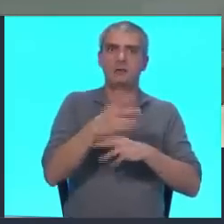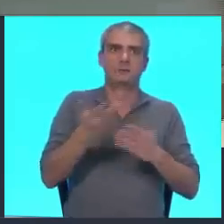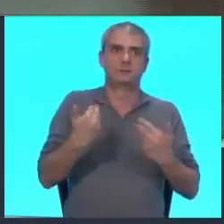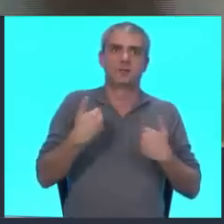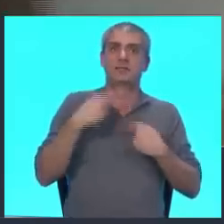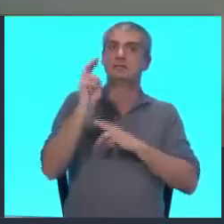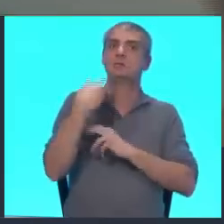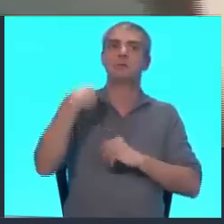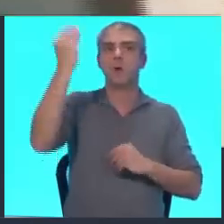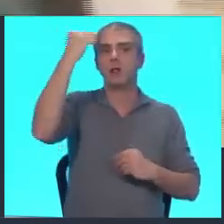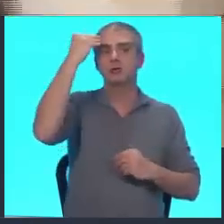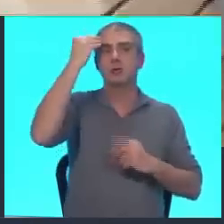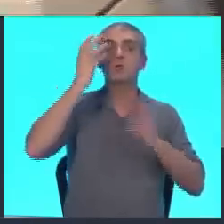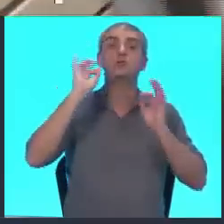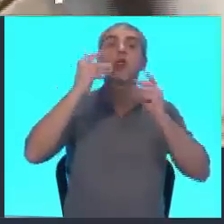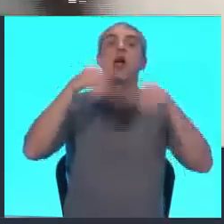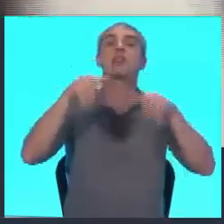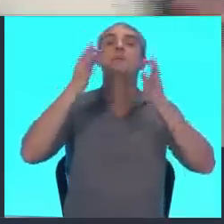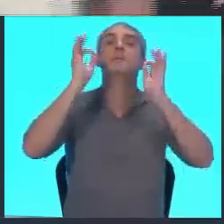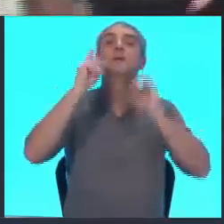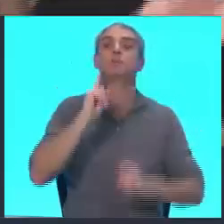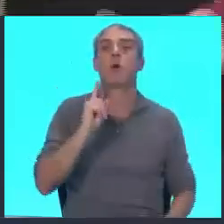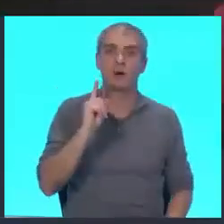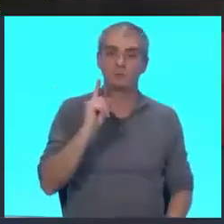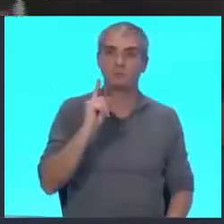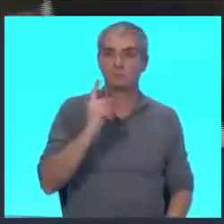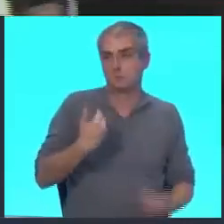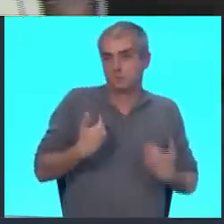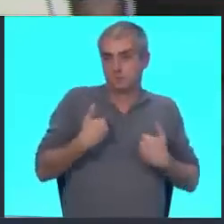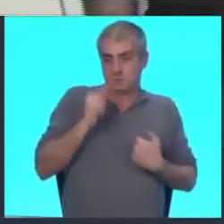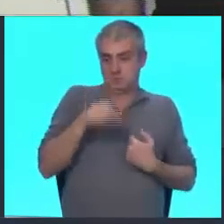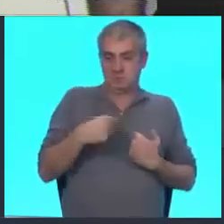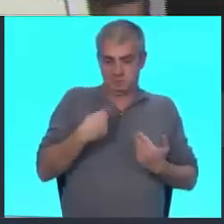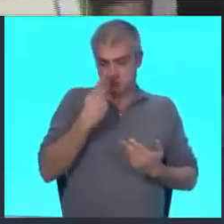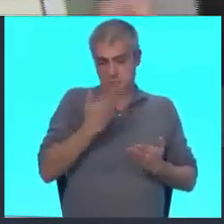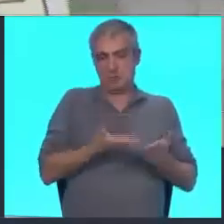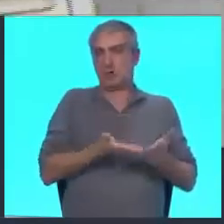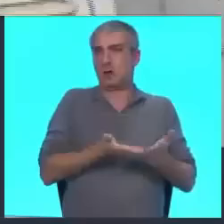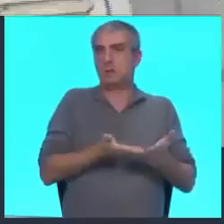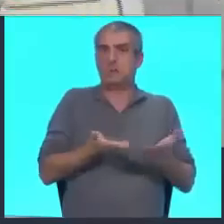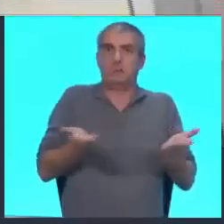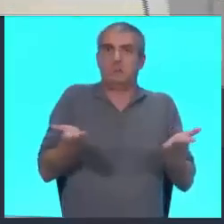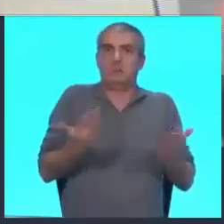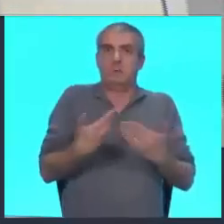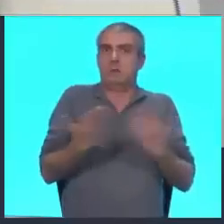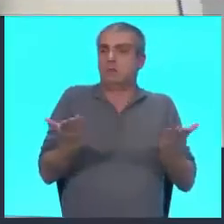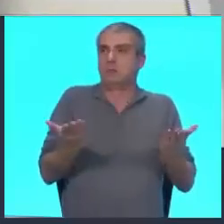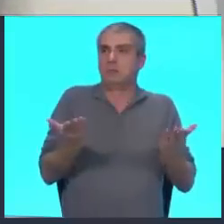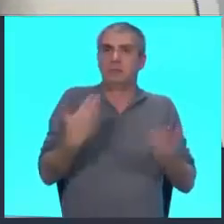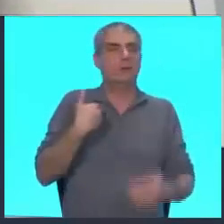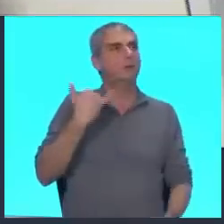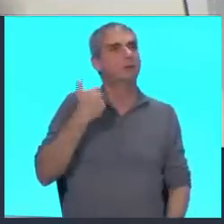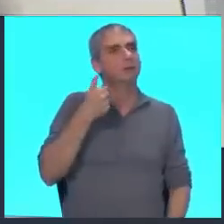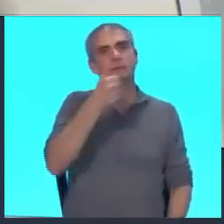פה להשתלמות של הנכים במיוחד, ואני באה ואני רואה שפתאום אין, צלצלתי עד